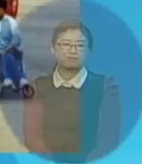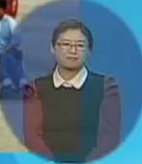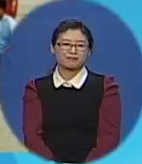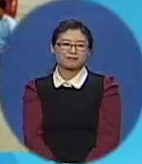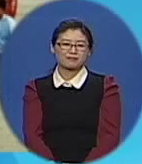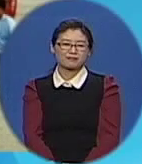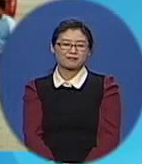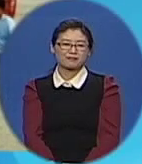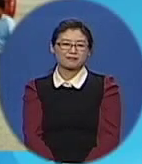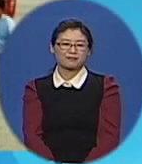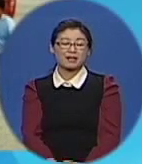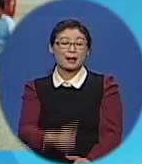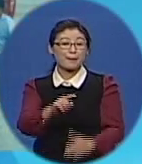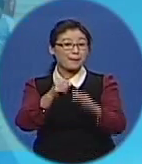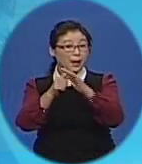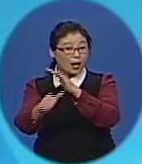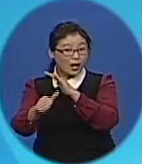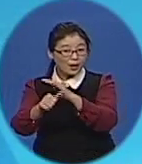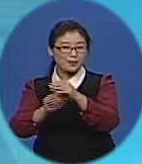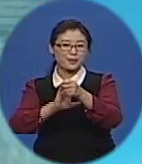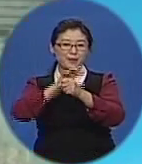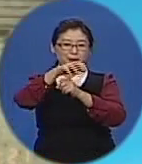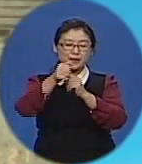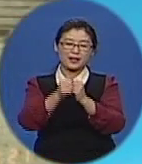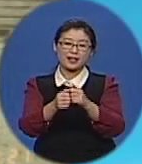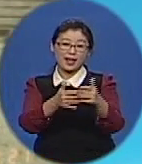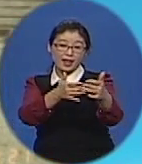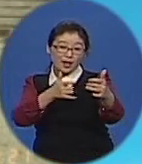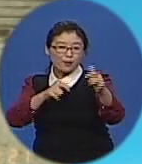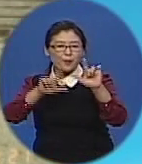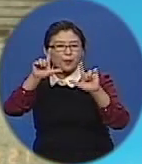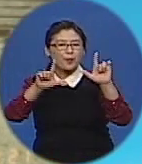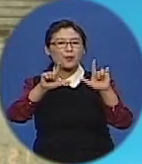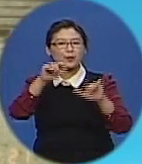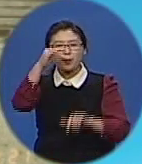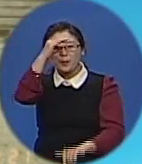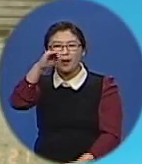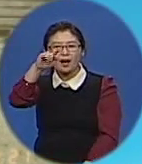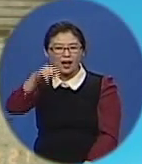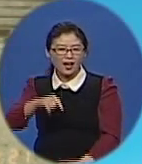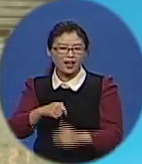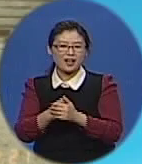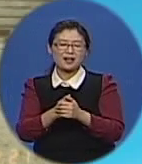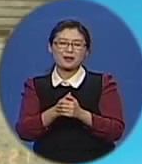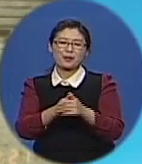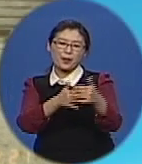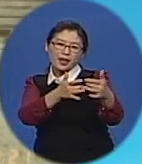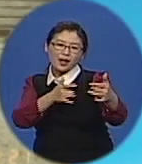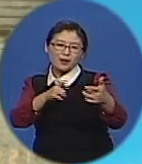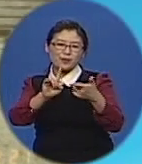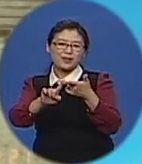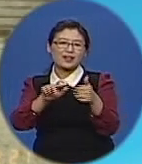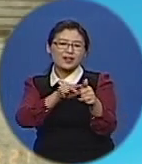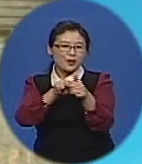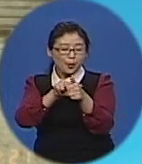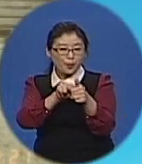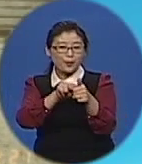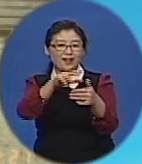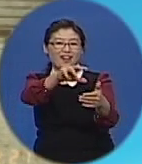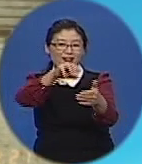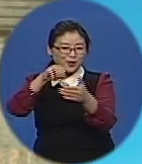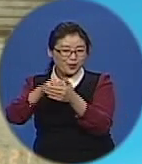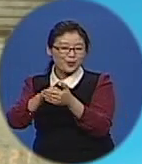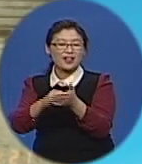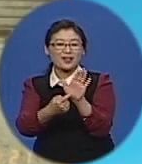그러나 참가 선수들이 세계 양궁계의 실상과 함께 새로운 양궁 정보를 국내에 전달하는 등 세계